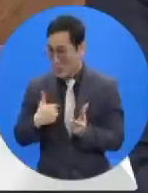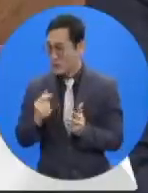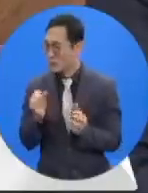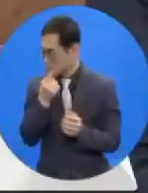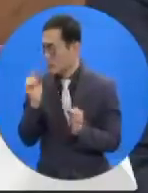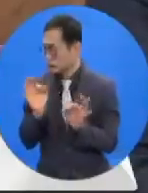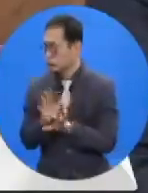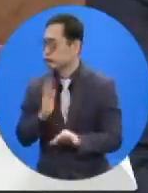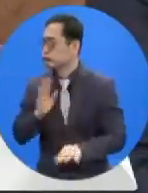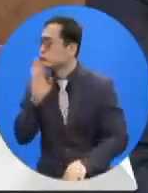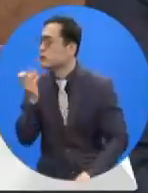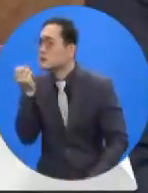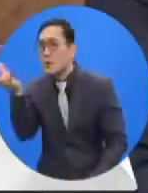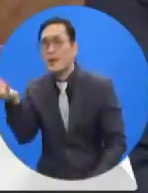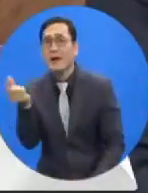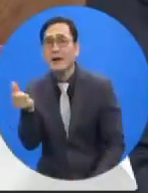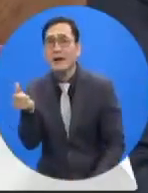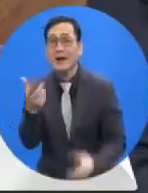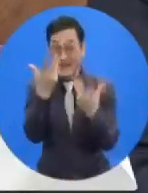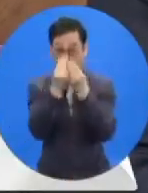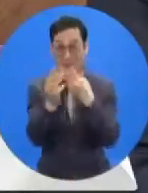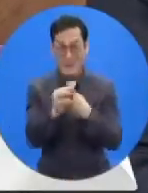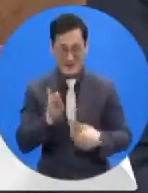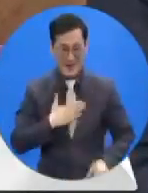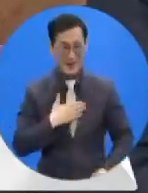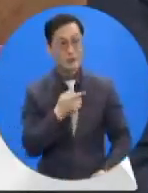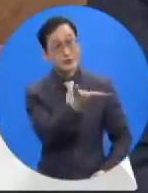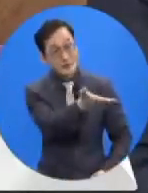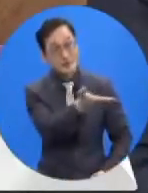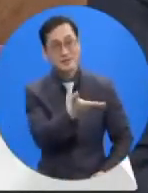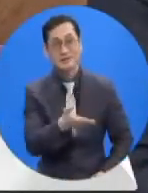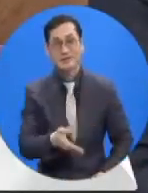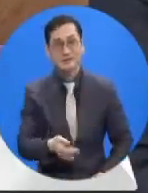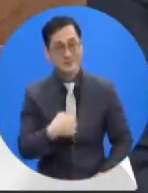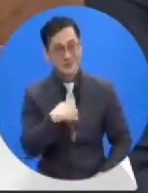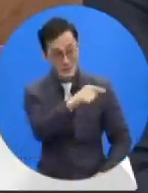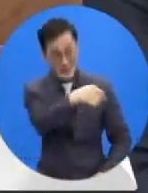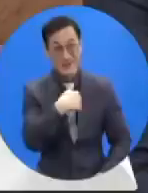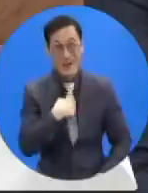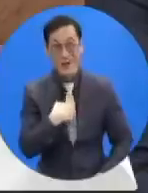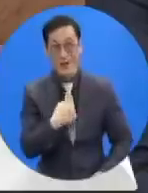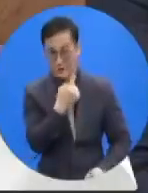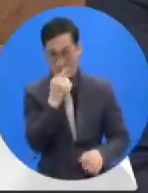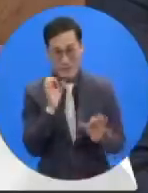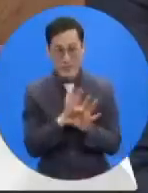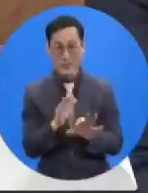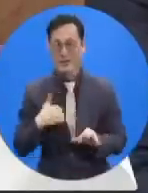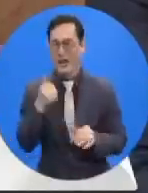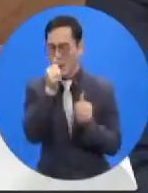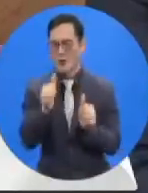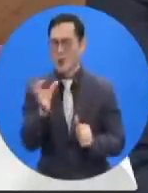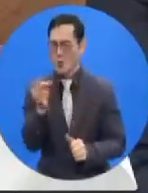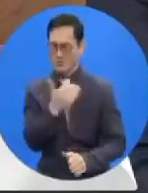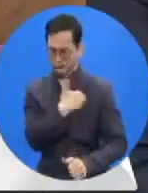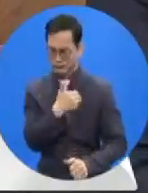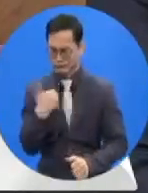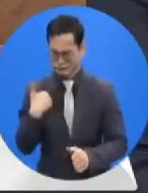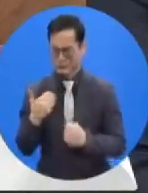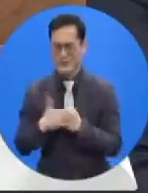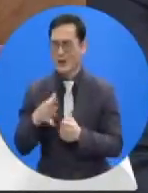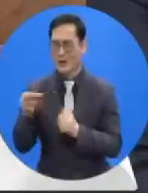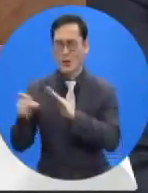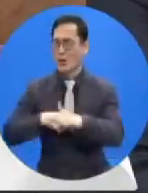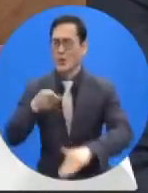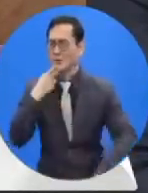했다고 칩시다. 예. 그런데 제가 아 나는 도둑질 안 해. 내가 변호사고 나 돈 많아. 도둑질 안 해. 라고 막 빡빡 우겼는데